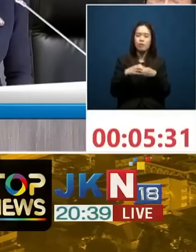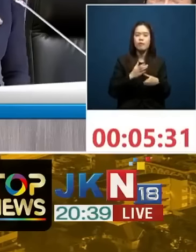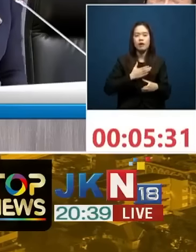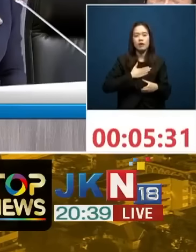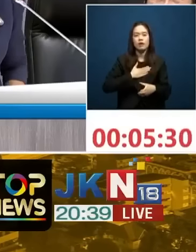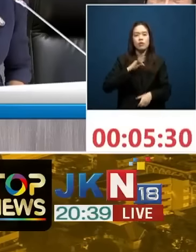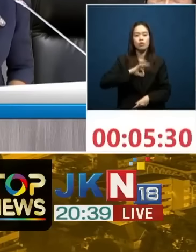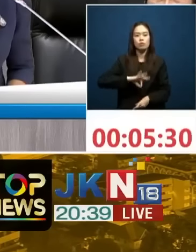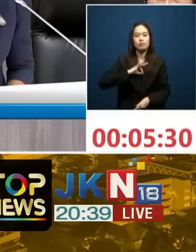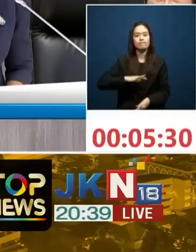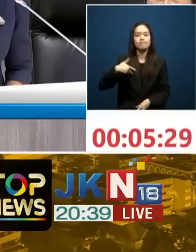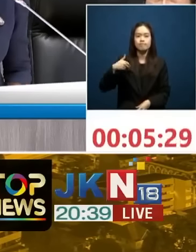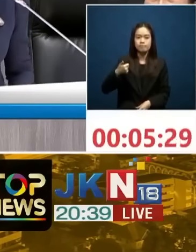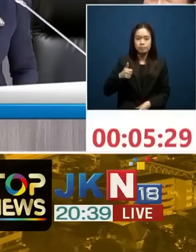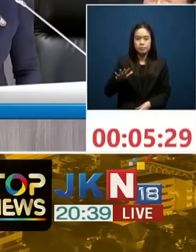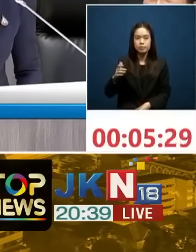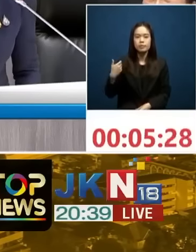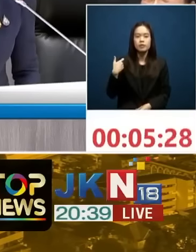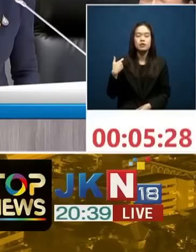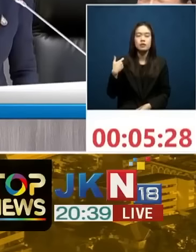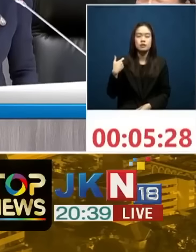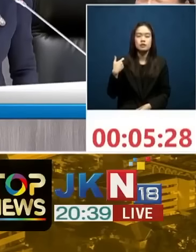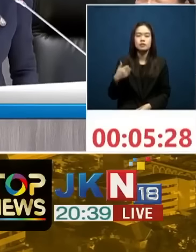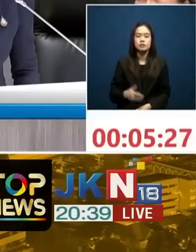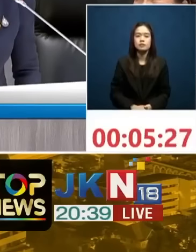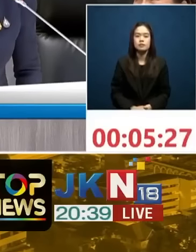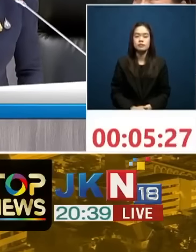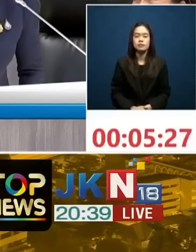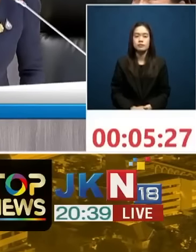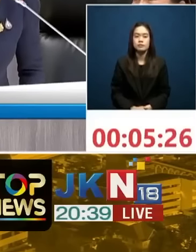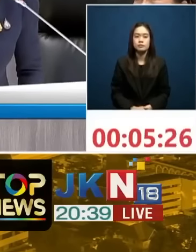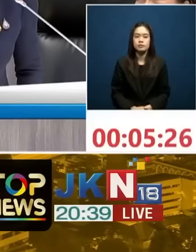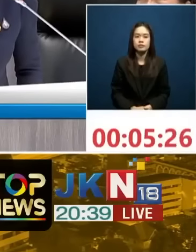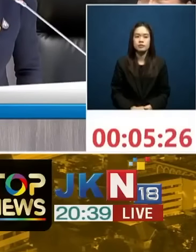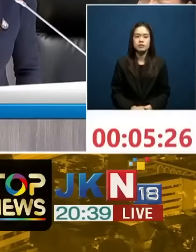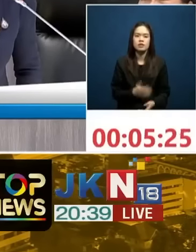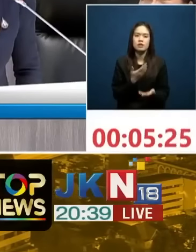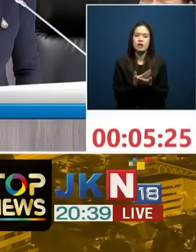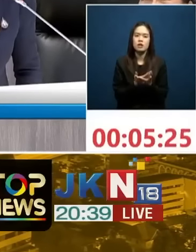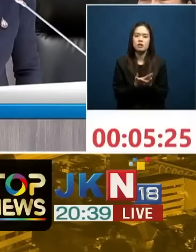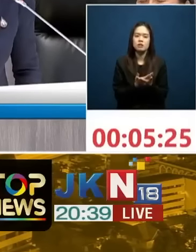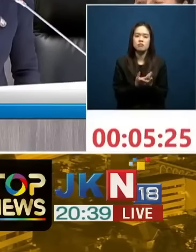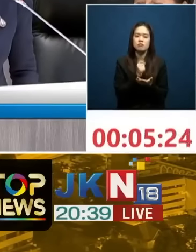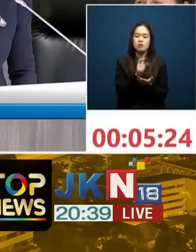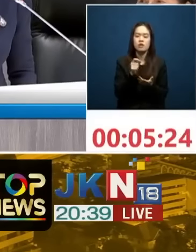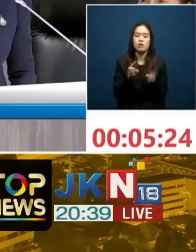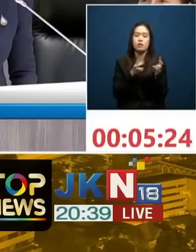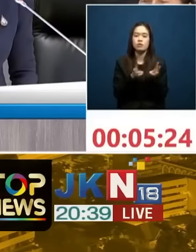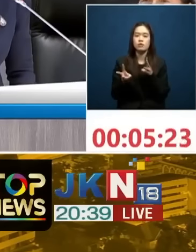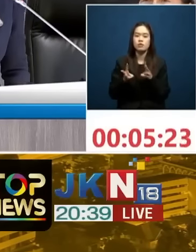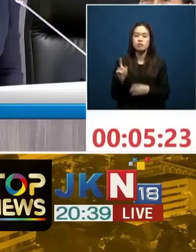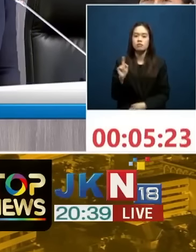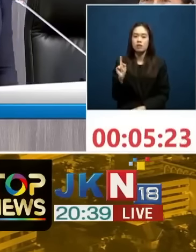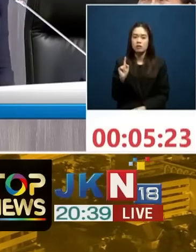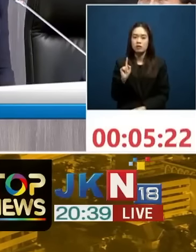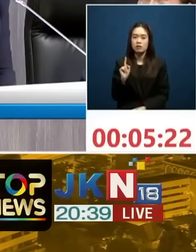แบบนั้น ครับ เห็นไหมครับไม่มีอะไรซับซ้อนท่านผู้ชมฮะไม่ต้องไปเหยียดไม่ต้องไปแซะไม่ต้องไปกระทบกระเทียบใครเห็นไหมไม่มี